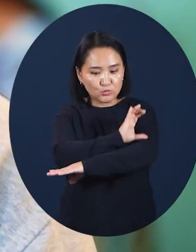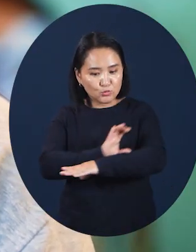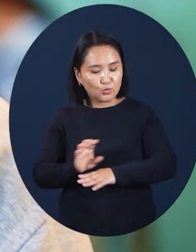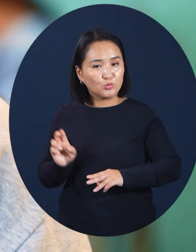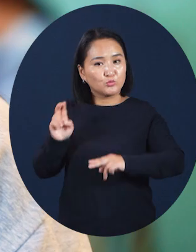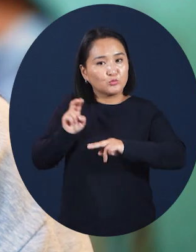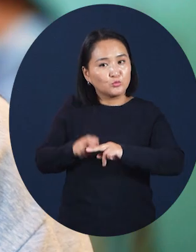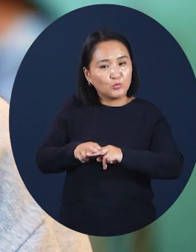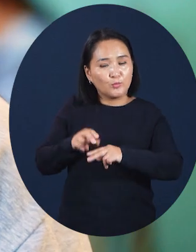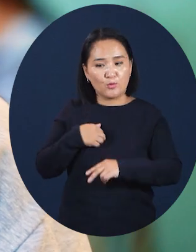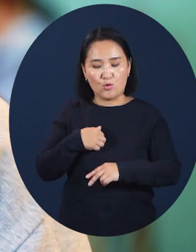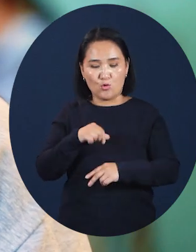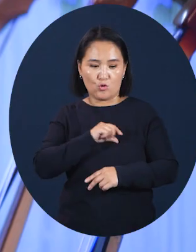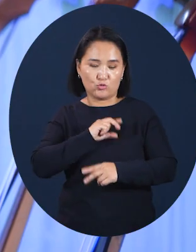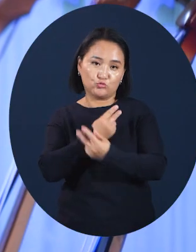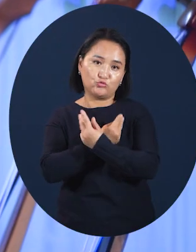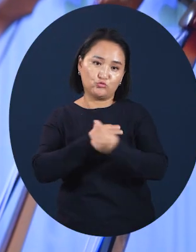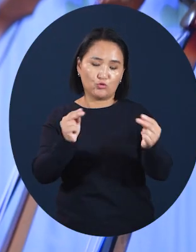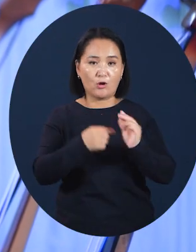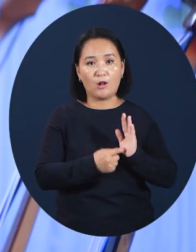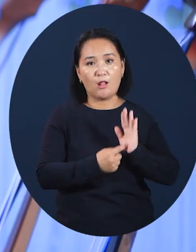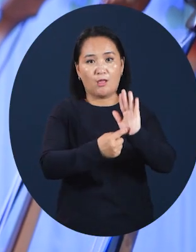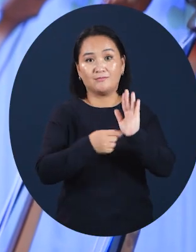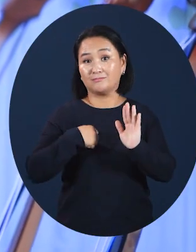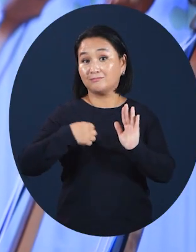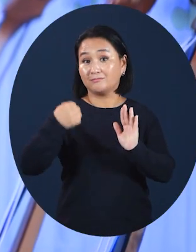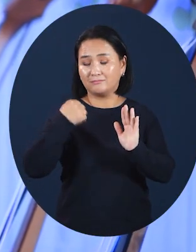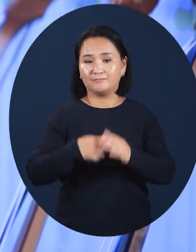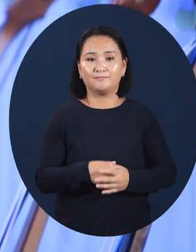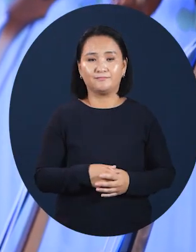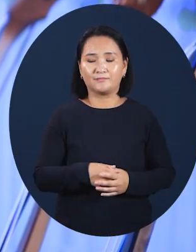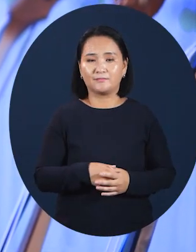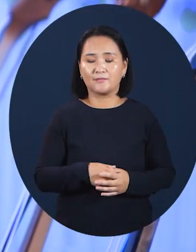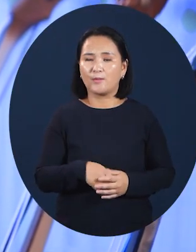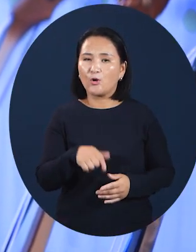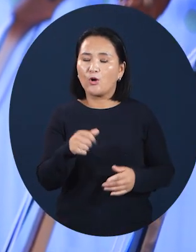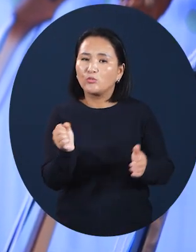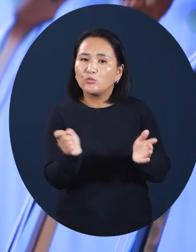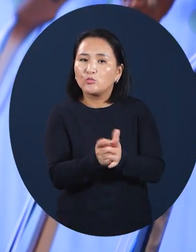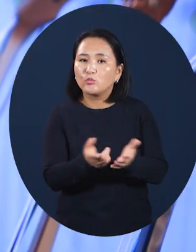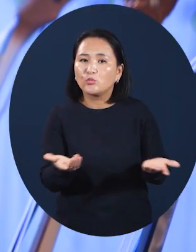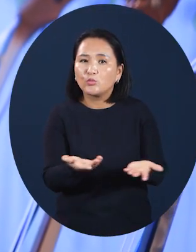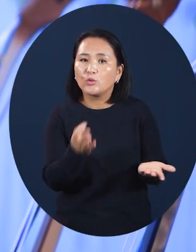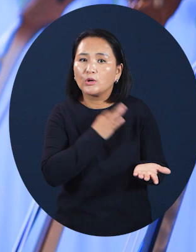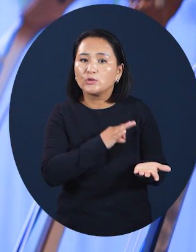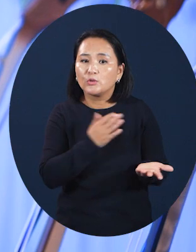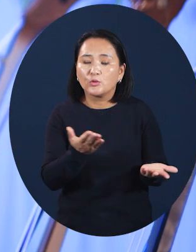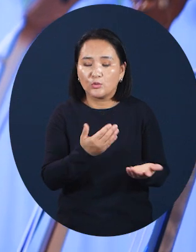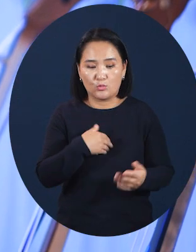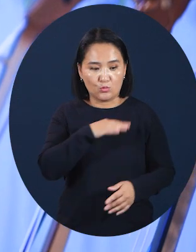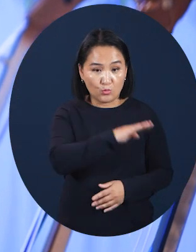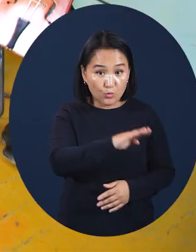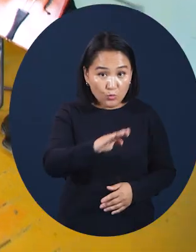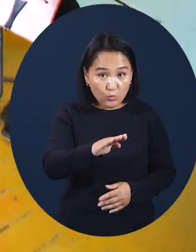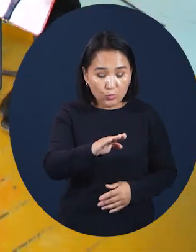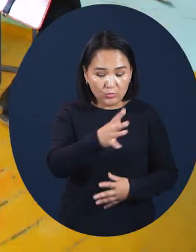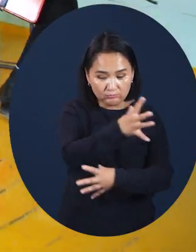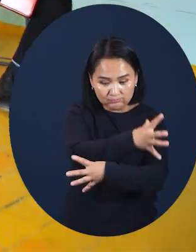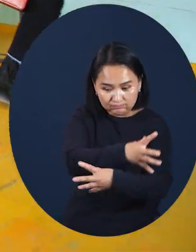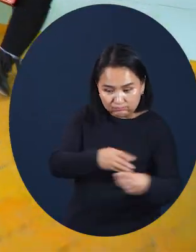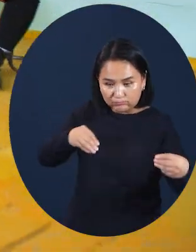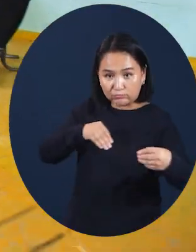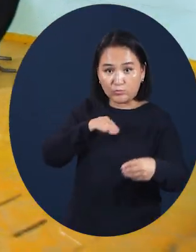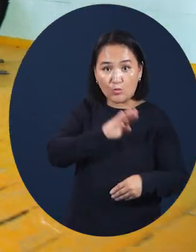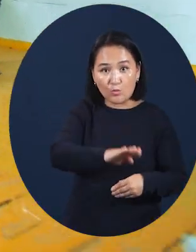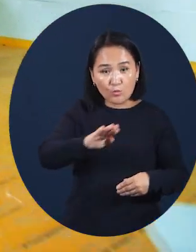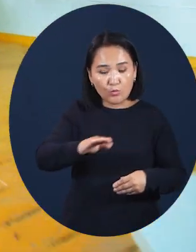өөрөө маш чөлөөтэй илэрхийлж чаддаг болсон. Хамгийн гол чухал ачаал бүртэлтэй юм нь бол яг хүүхдүүд бол хүүхдүүдээсээ юм сурна гэдэг